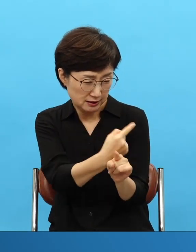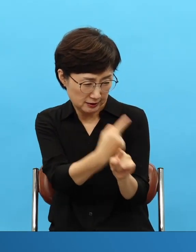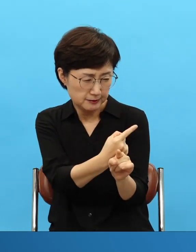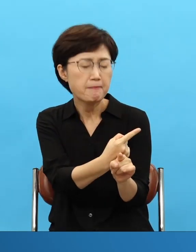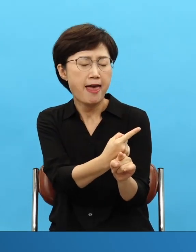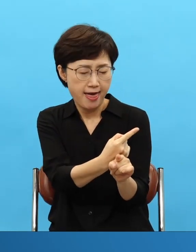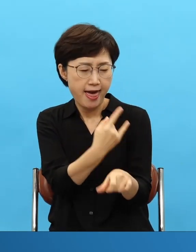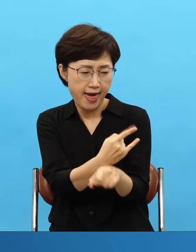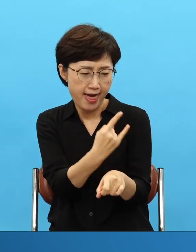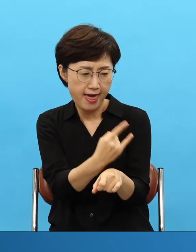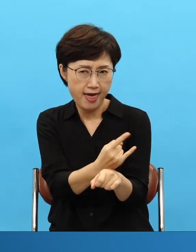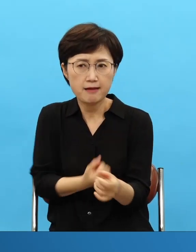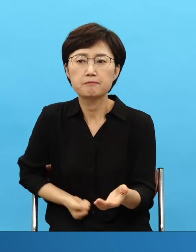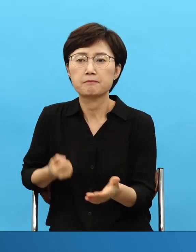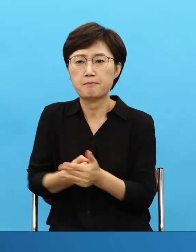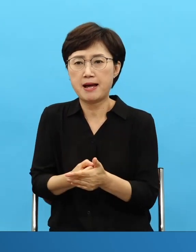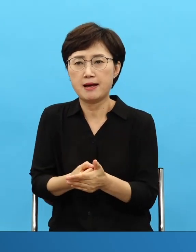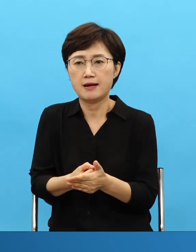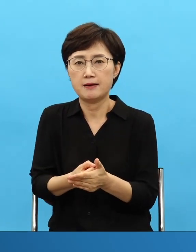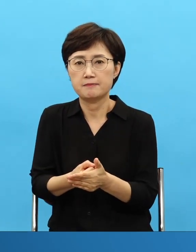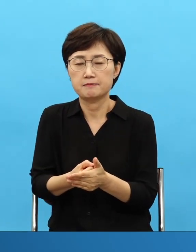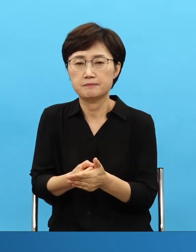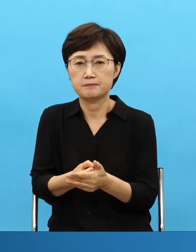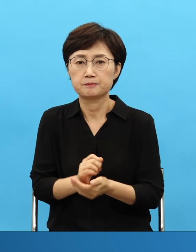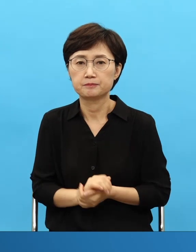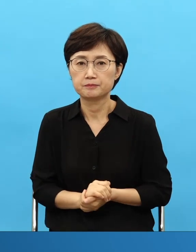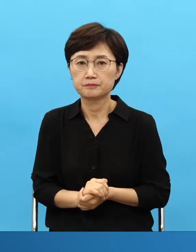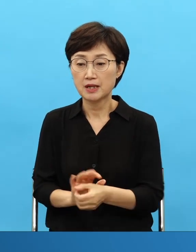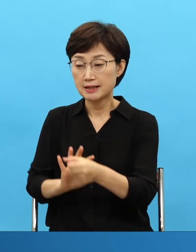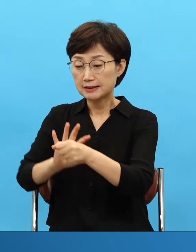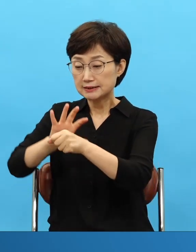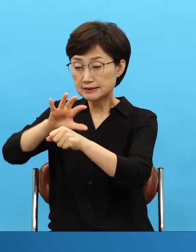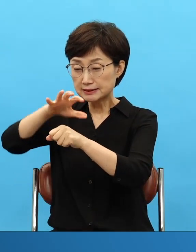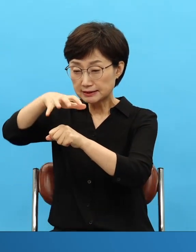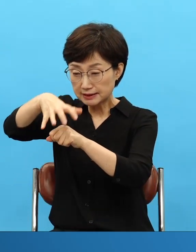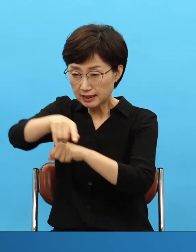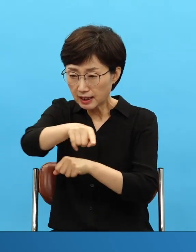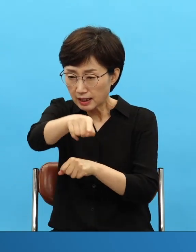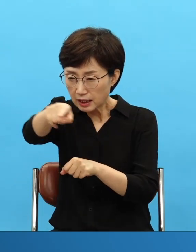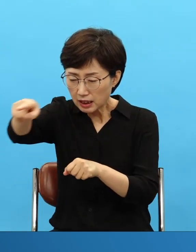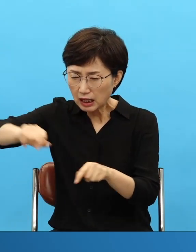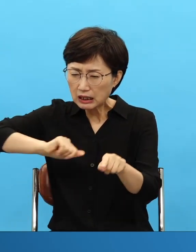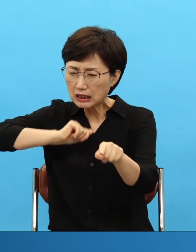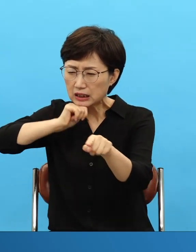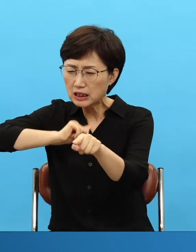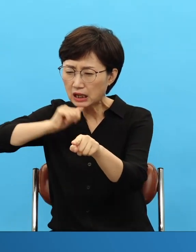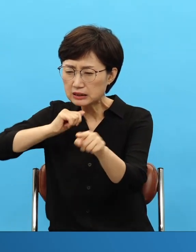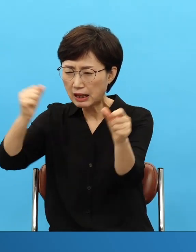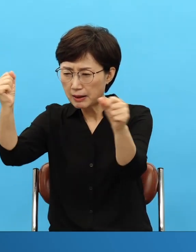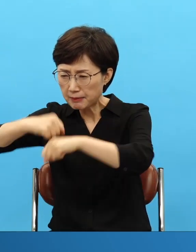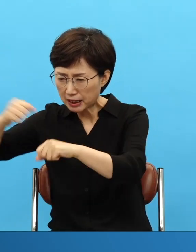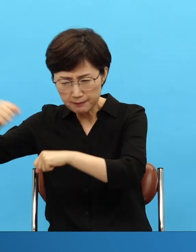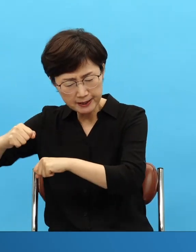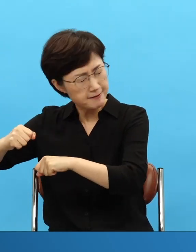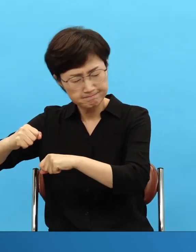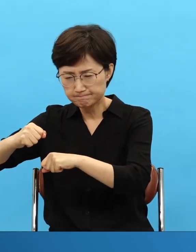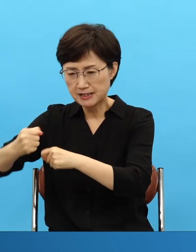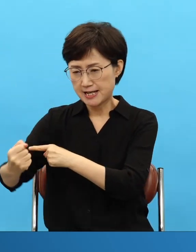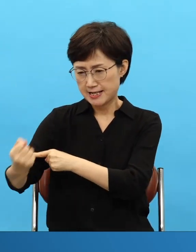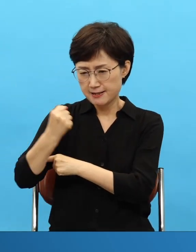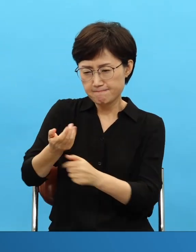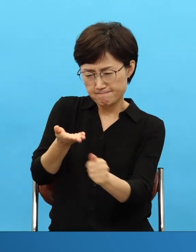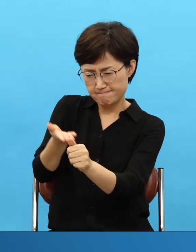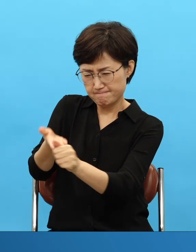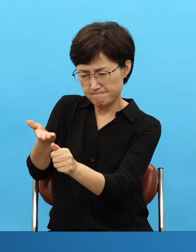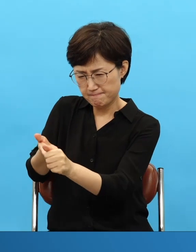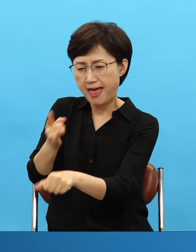sick. 전 세계 가난으로 무너지는 사람들 힘을 얻게 해야 되겠다. And there are so many